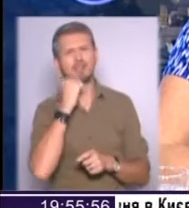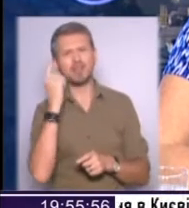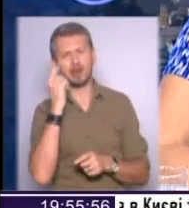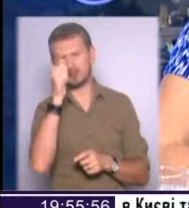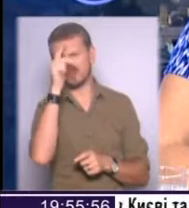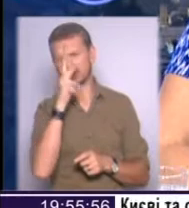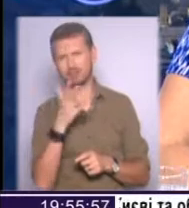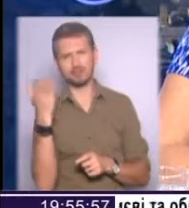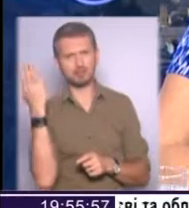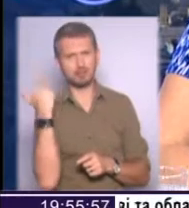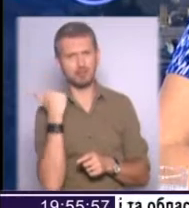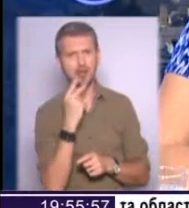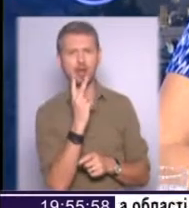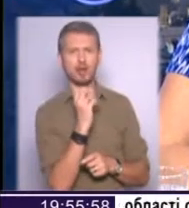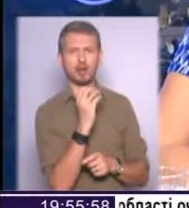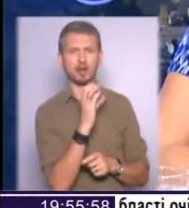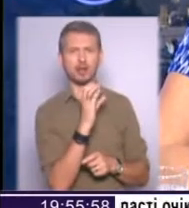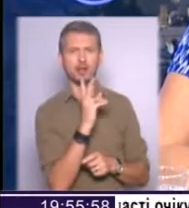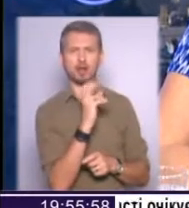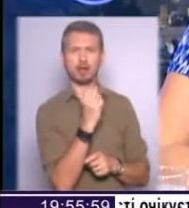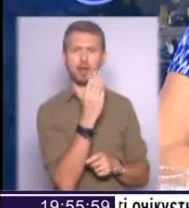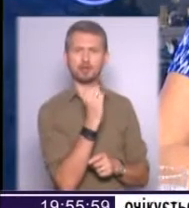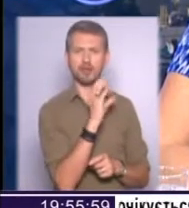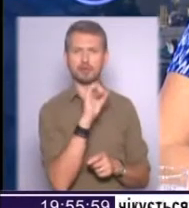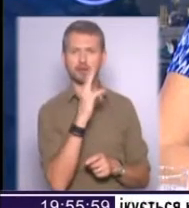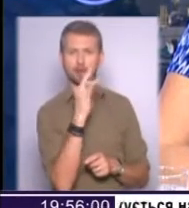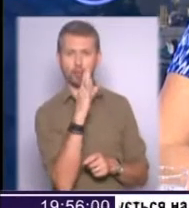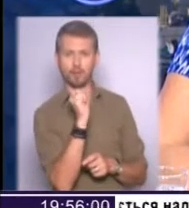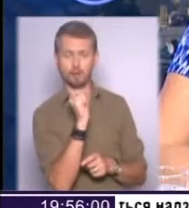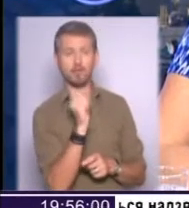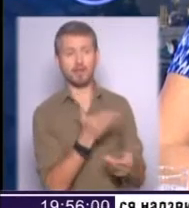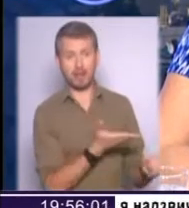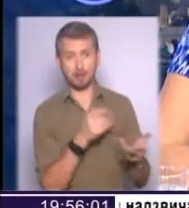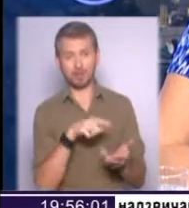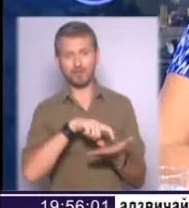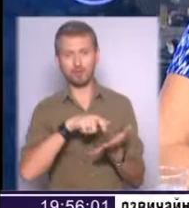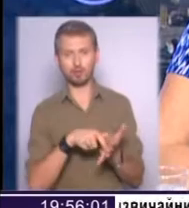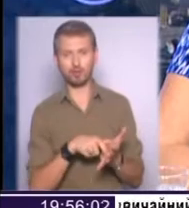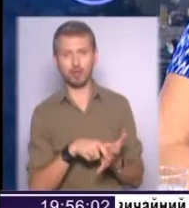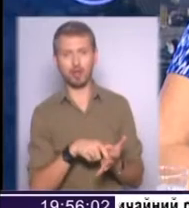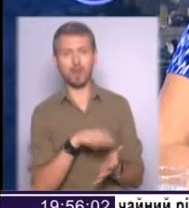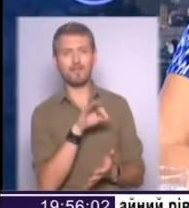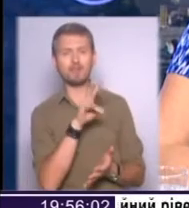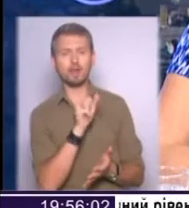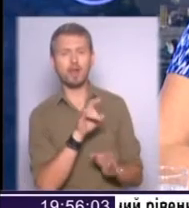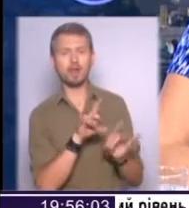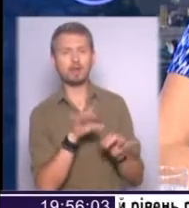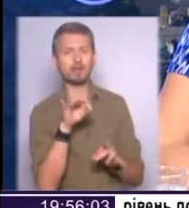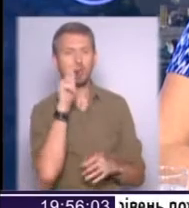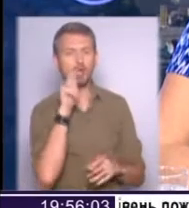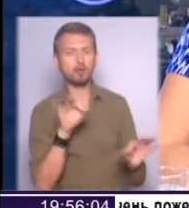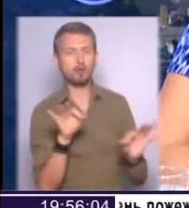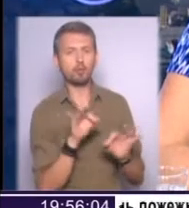кілька-місячне, Каші Сальцової. Але у нас хвилинка. Каші Сальцової. Запросіть її в студію, вона вам розповість про українську музику.